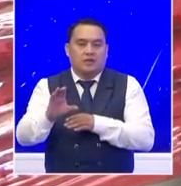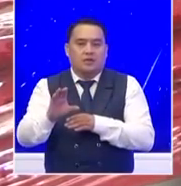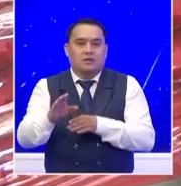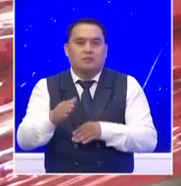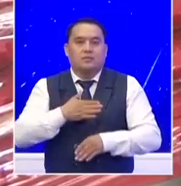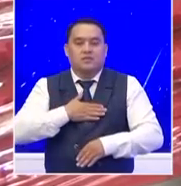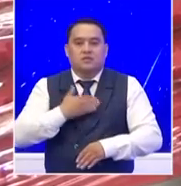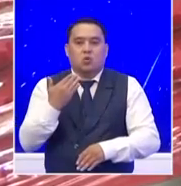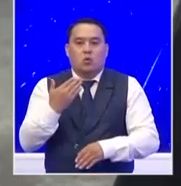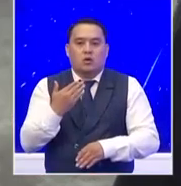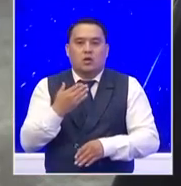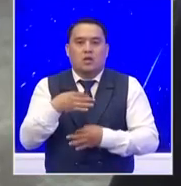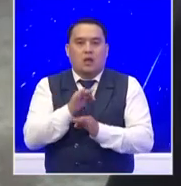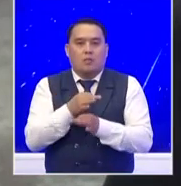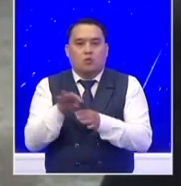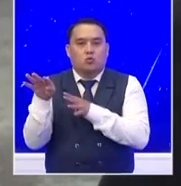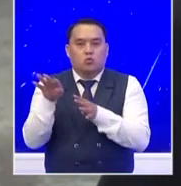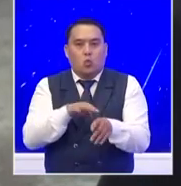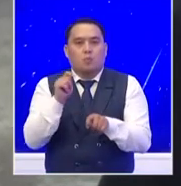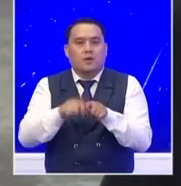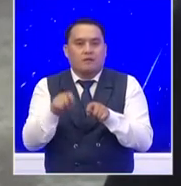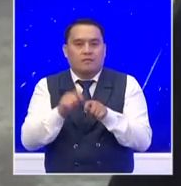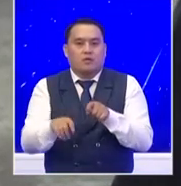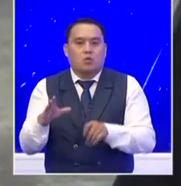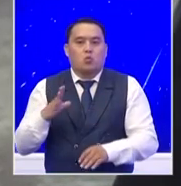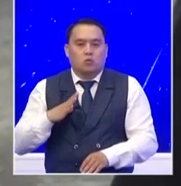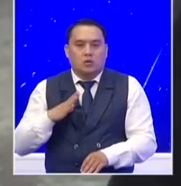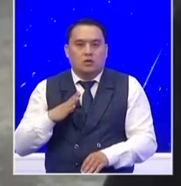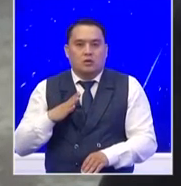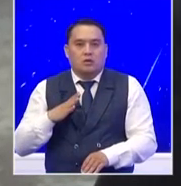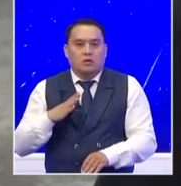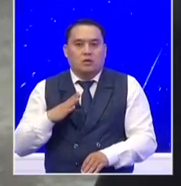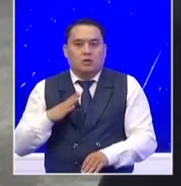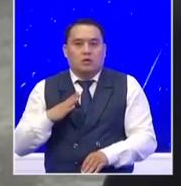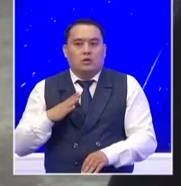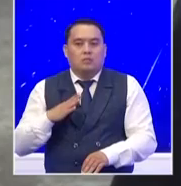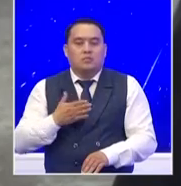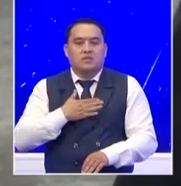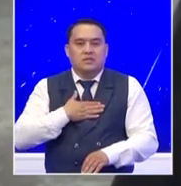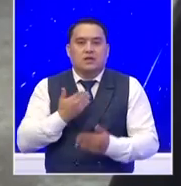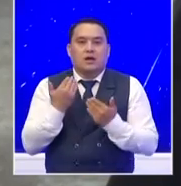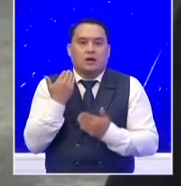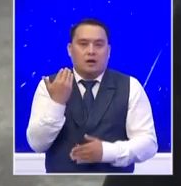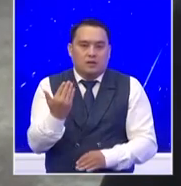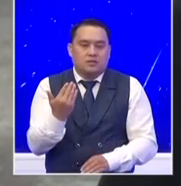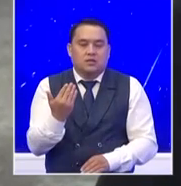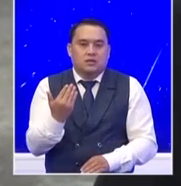аккумуляторлар олардың лабораториясынан толық сынақтан өтіп, олар қолданғандықтан біз қазір сол